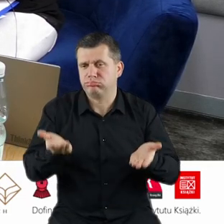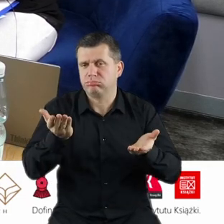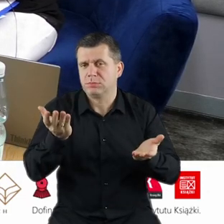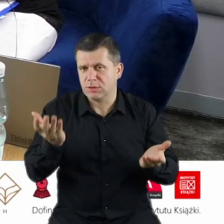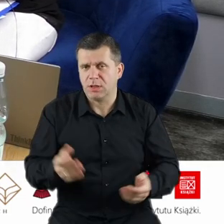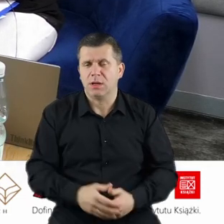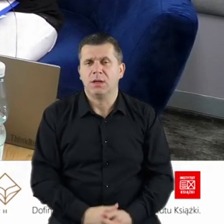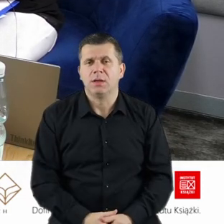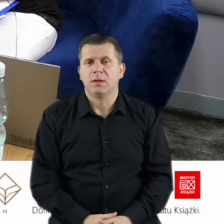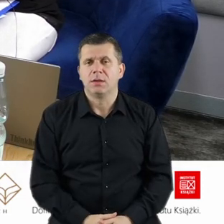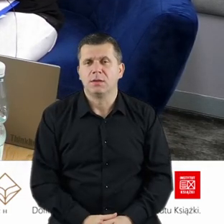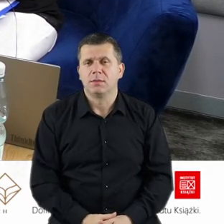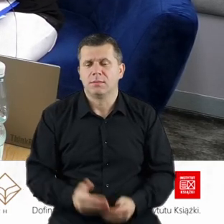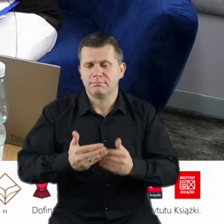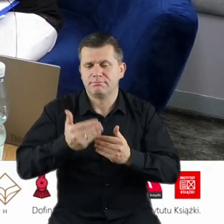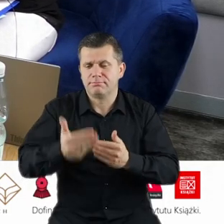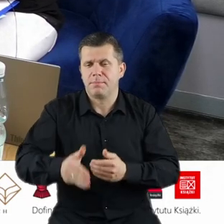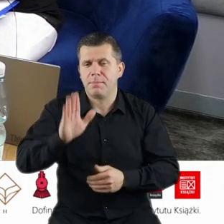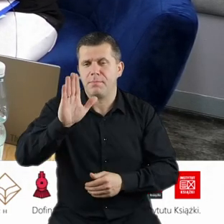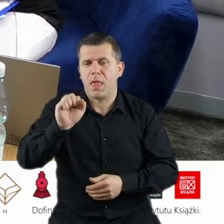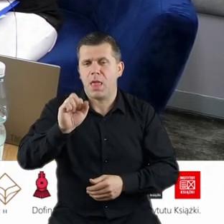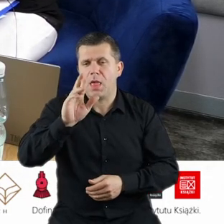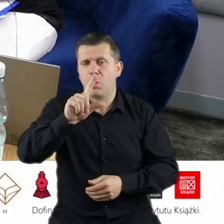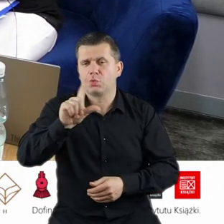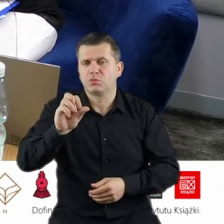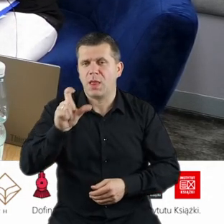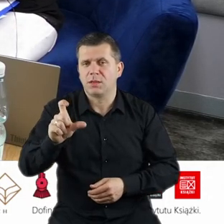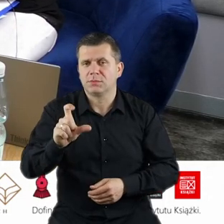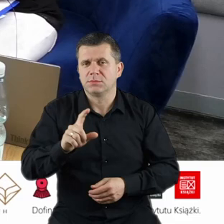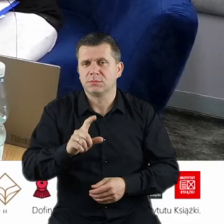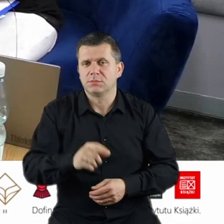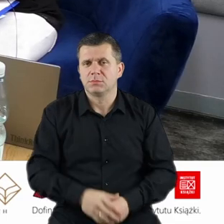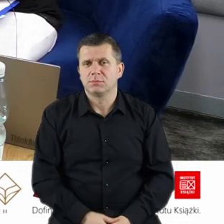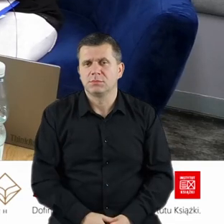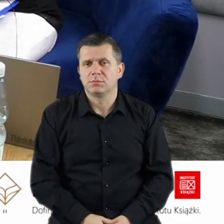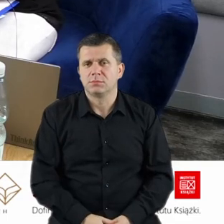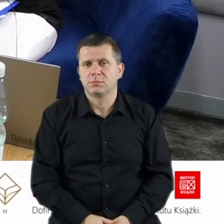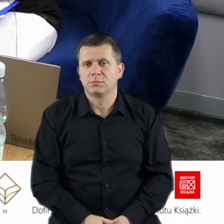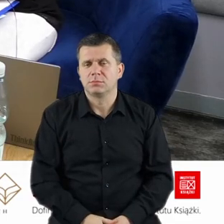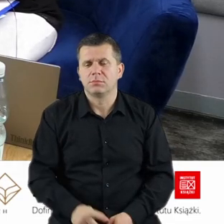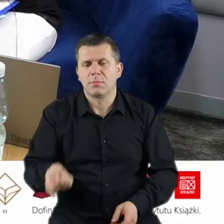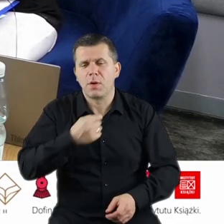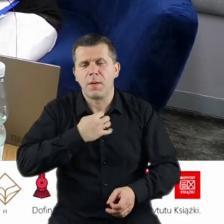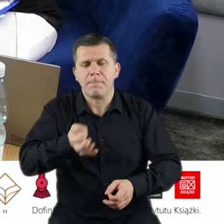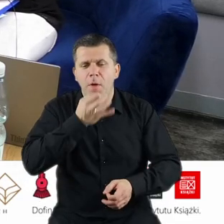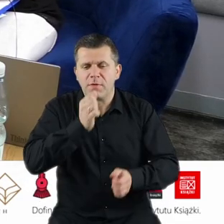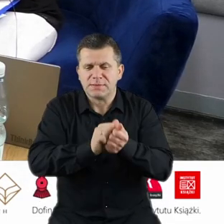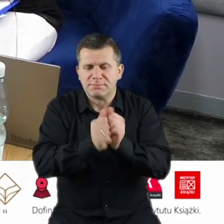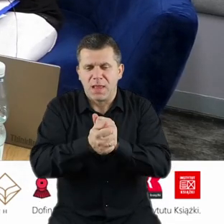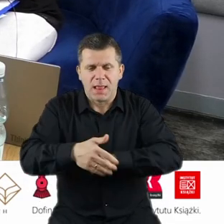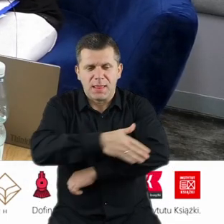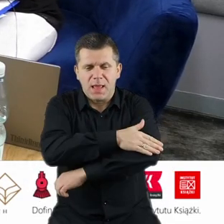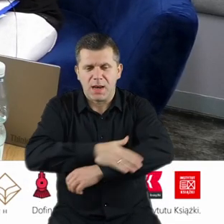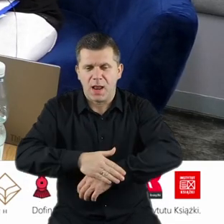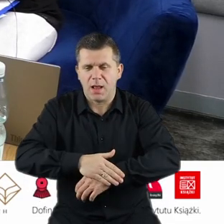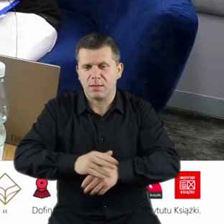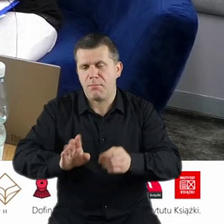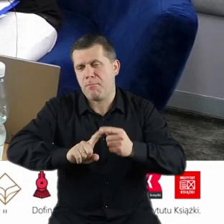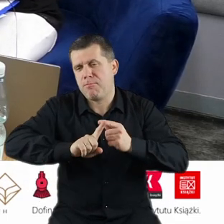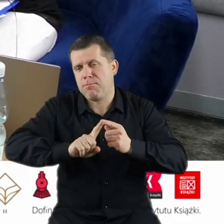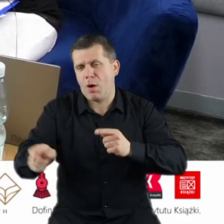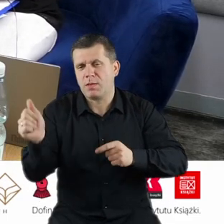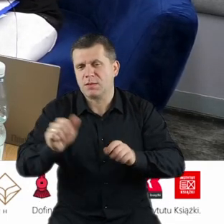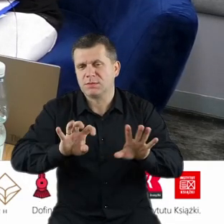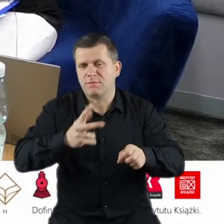a też trzeba powiedzieć, że akurat te tereny w okolicach Bełżca na skutek korekt granicznych po 1939